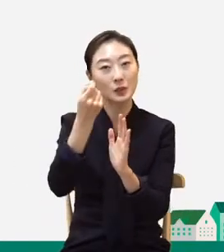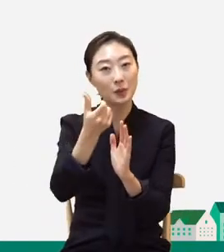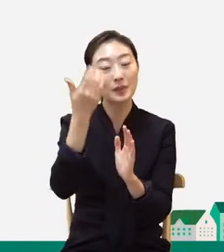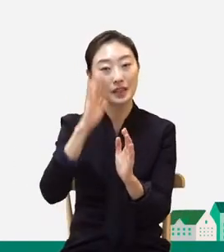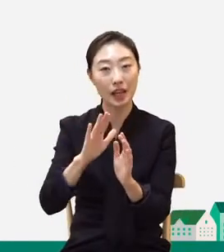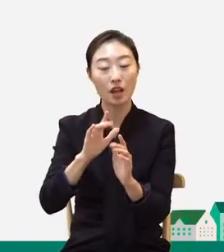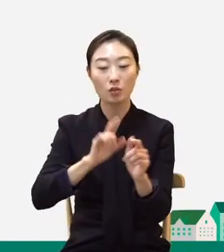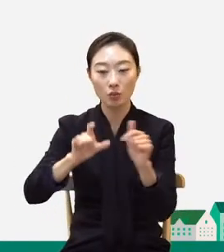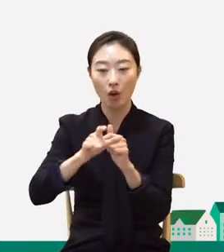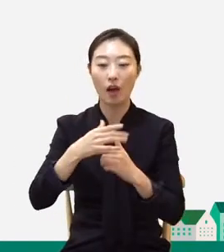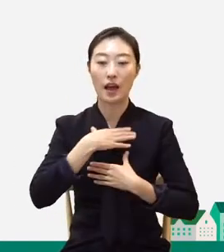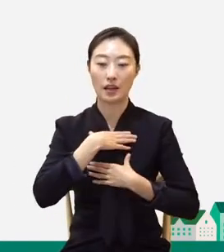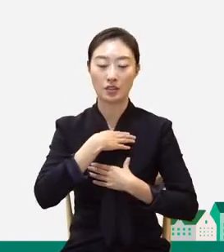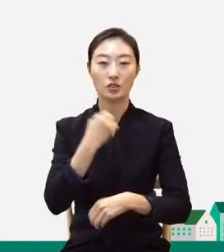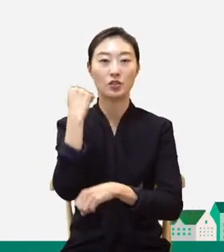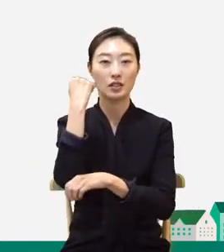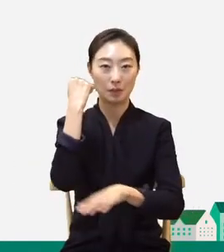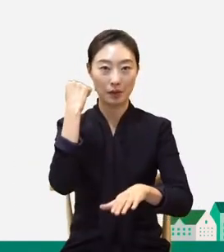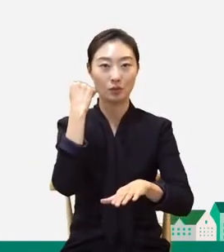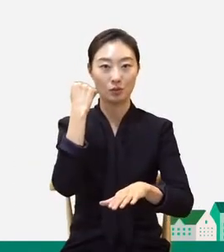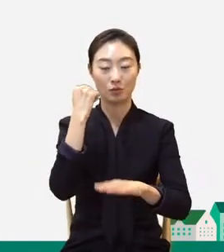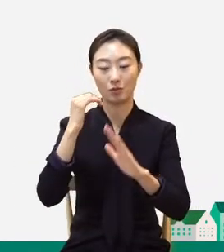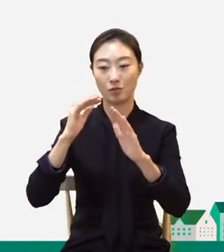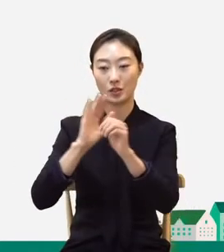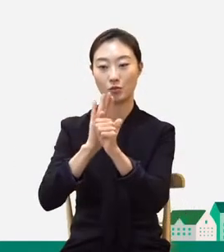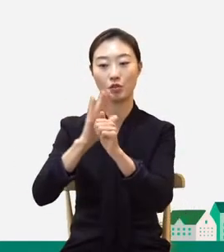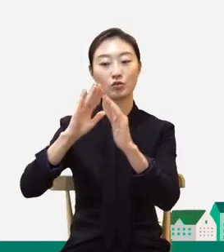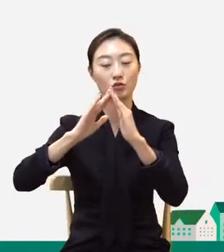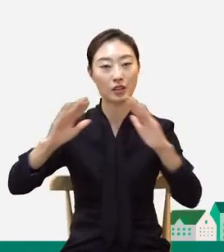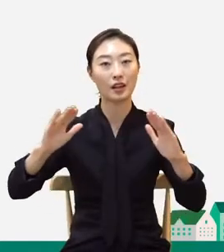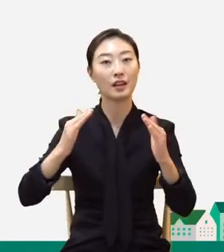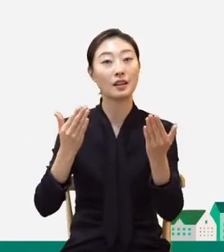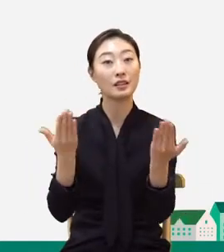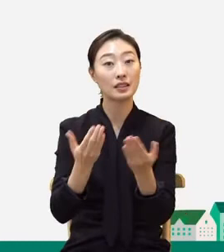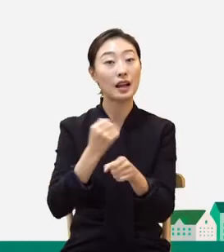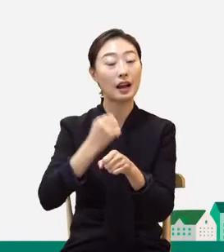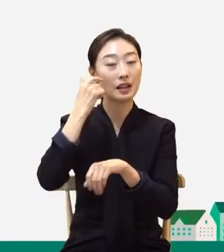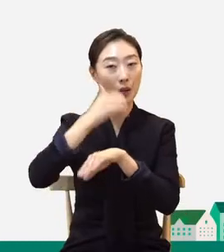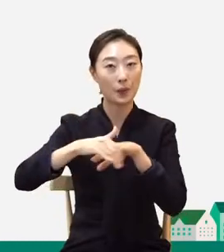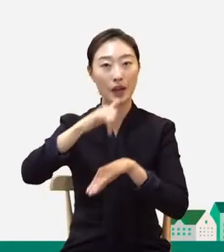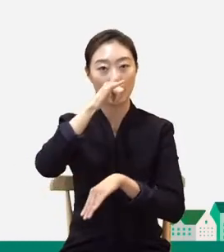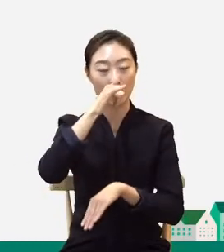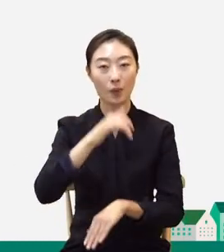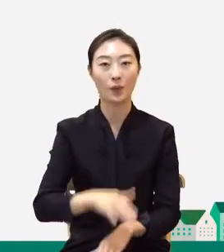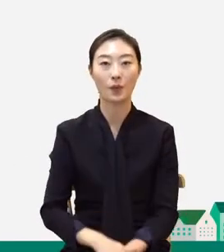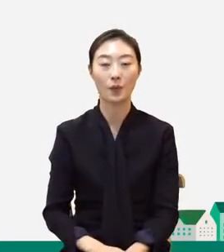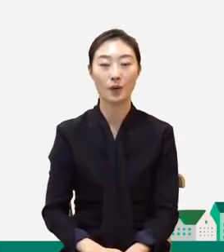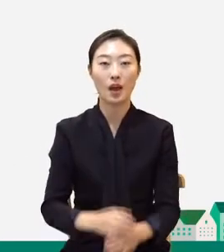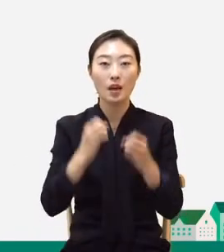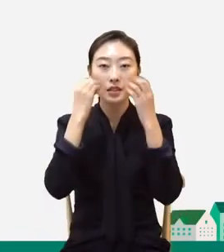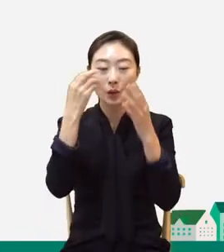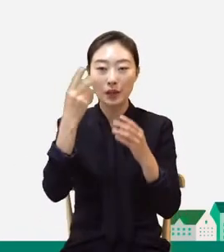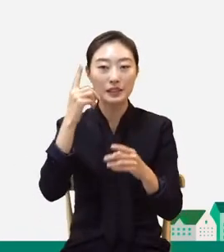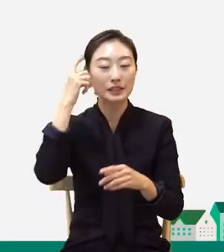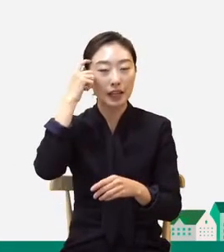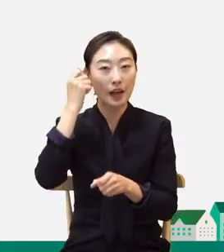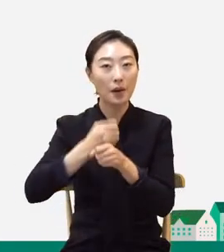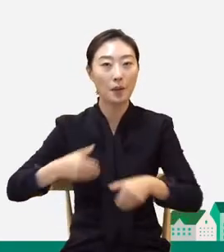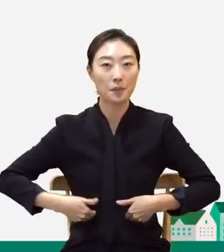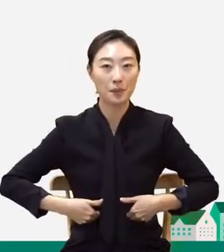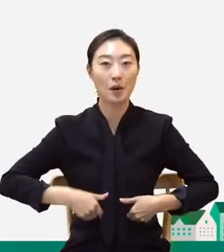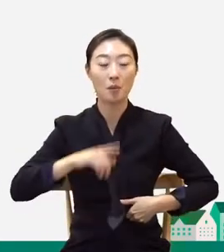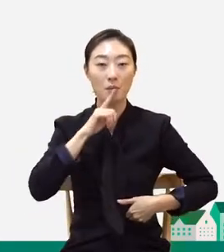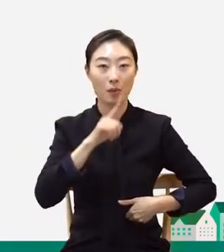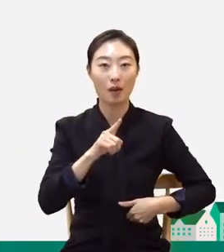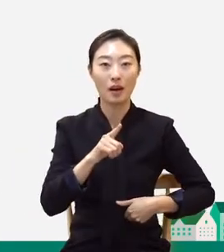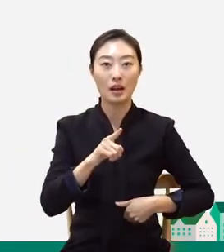지원주택을 기반으로 확대될 예정이고요. 좀 고무적이었던 부분은 저희가 시범사업에서는 저소득층 장애인으로